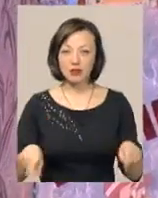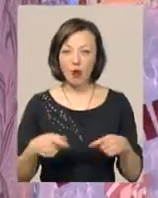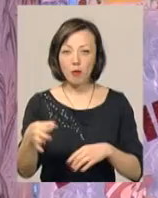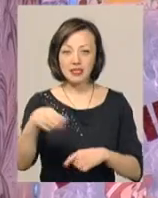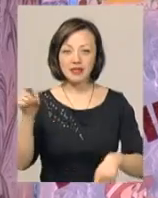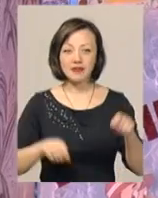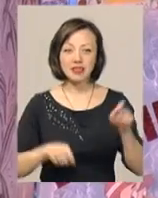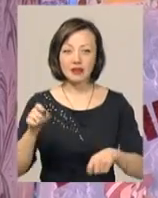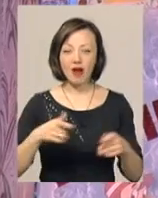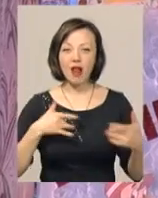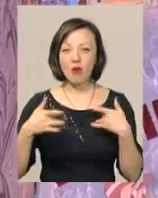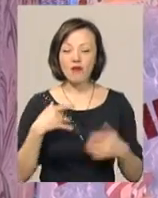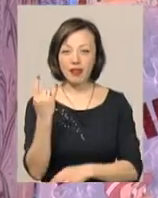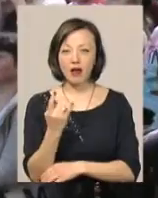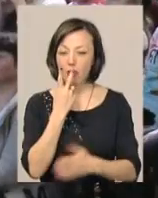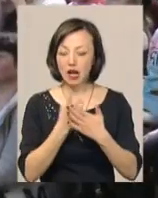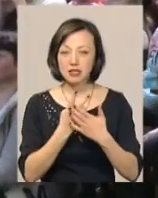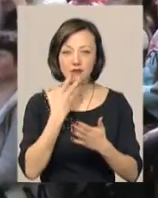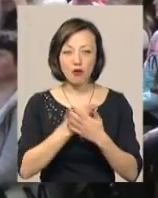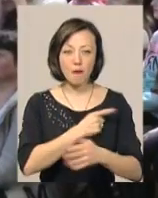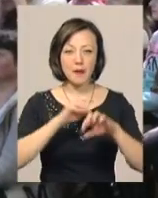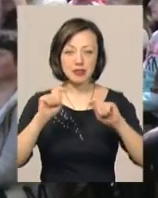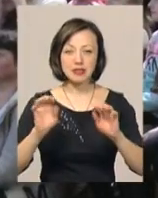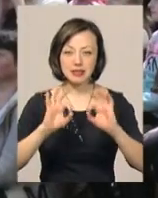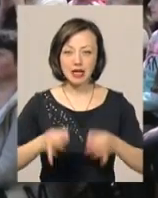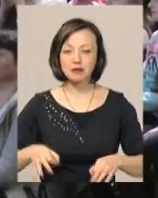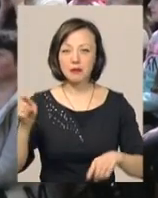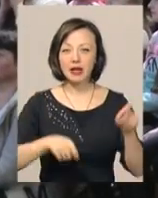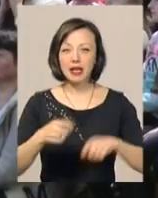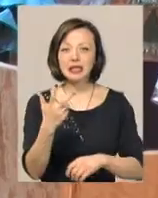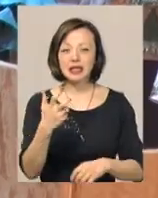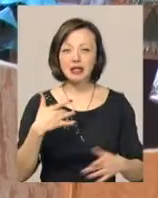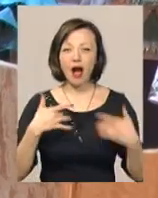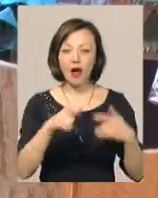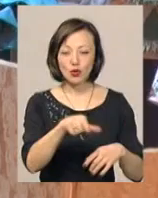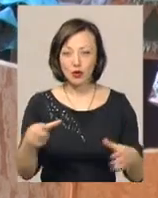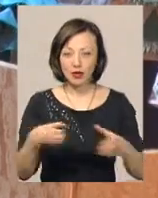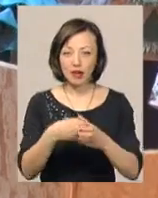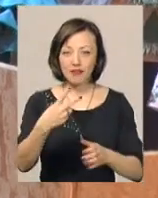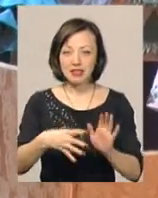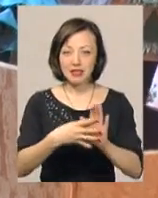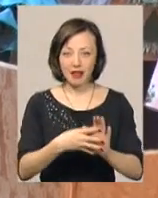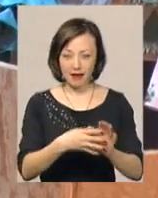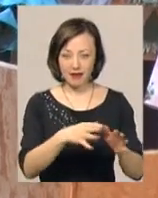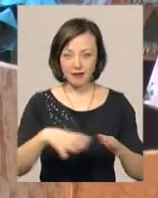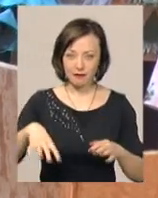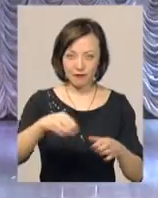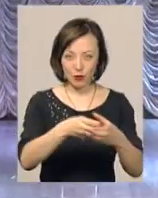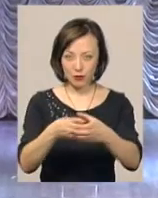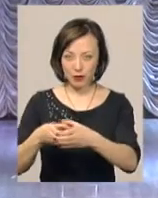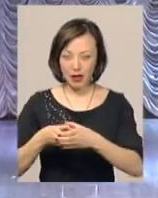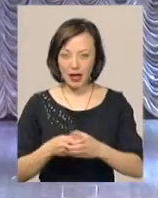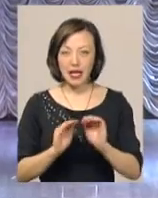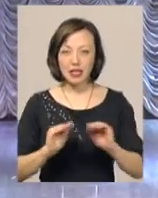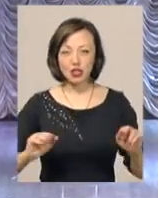фестиваль лялькових театрів. Цьогоріч показати свою майстерність приїхали близько 300 акторів у складі 29 колективів. Усі вони –